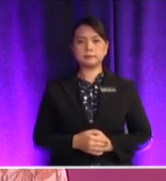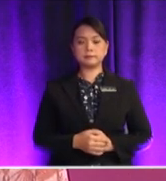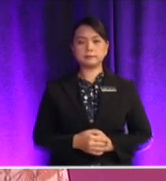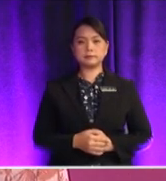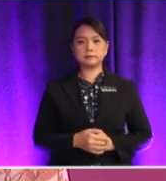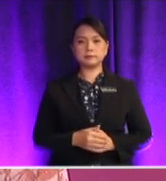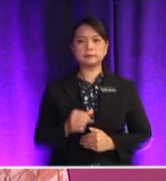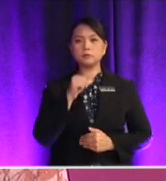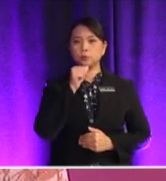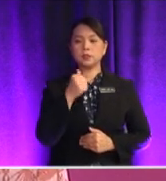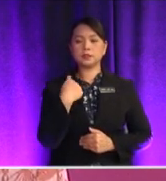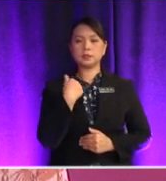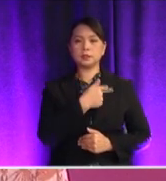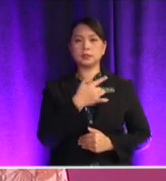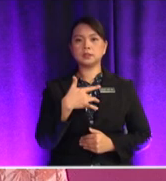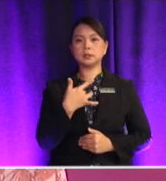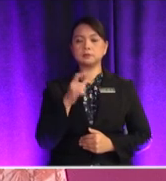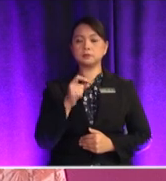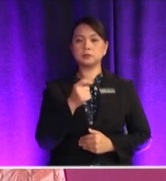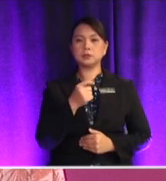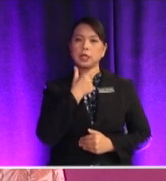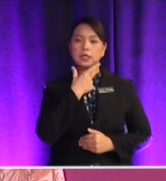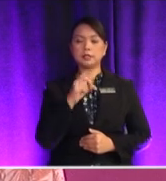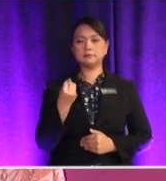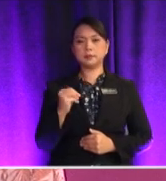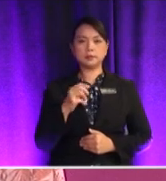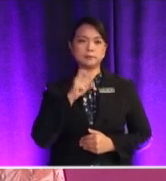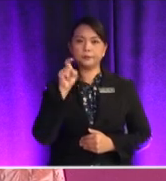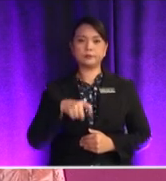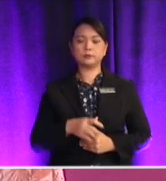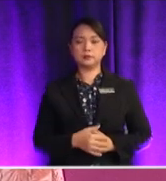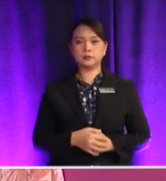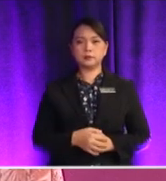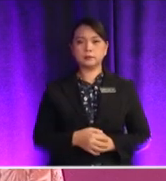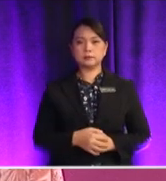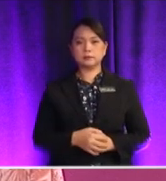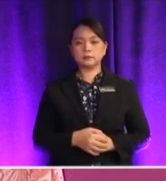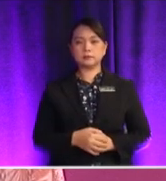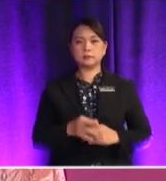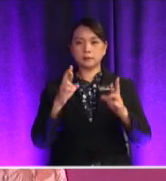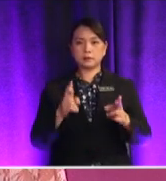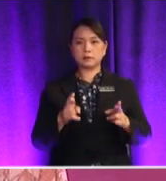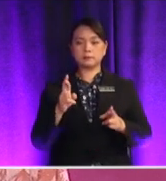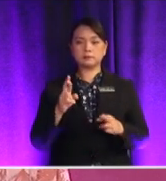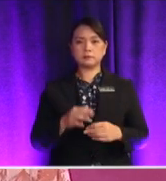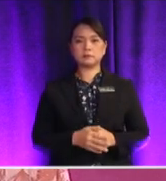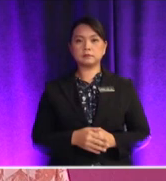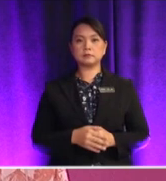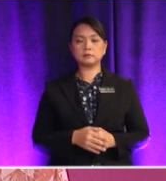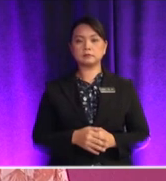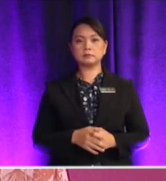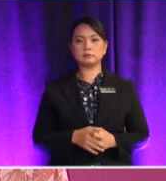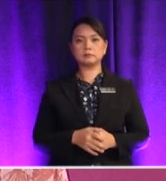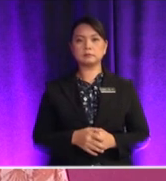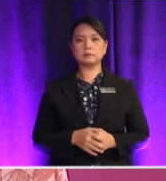kita perlu ketawakan mereka, contohnya lah. Okey, jadi kita rakyat Malaysia ni perlu mengenali dan menerima keunikan